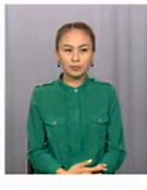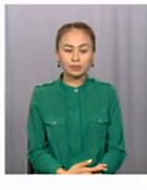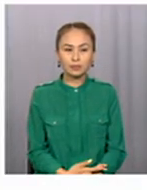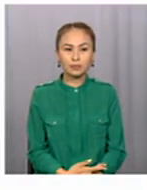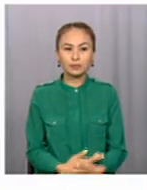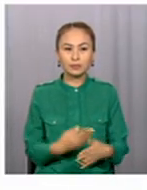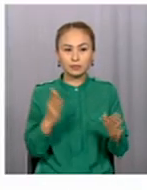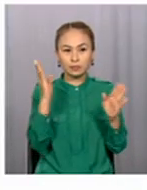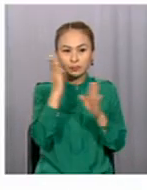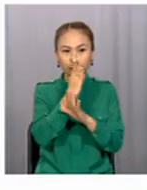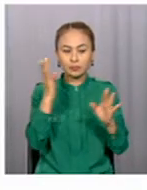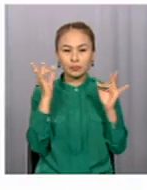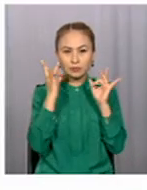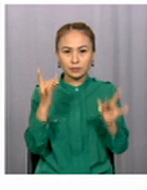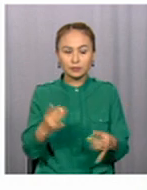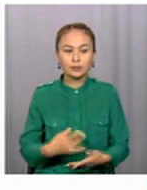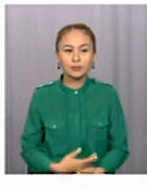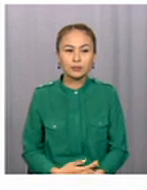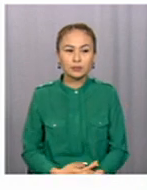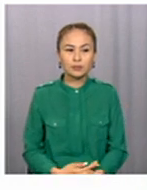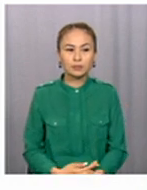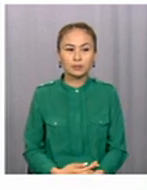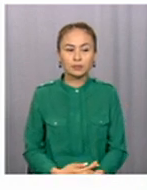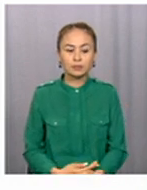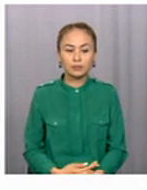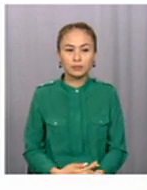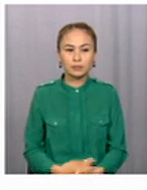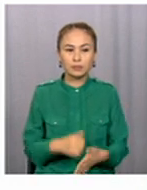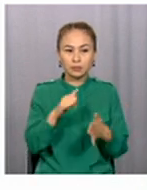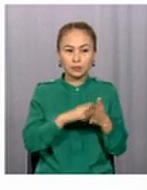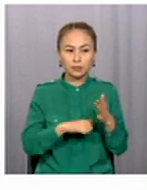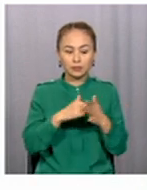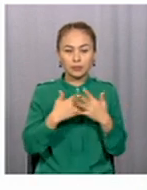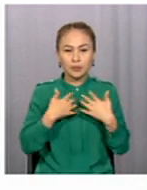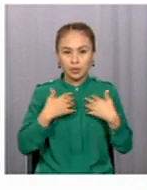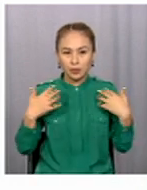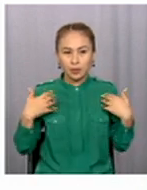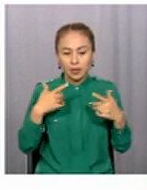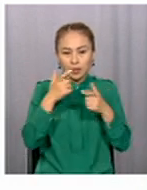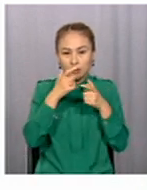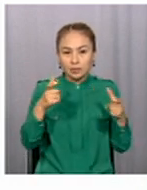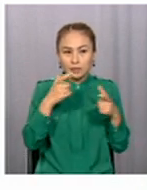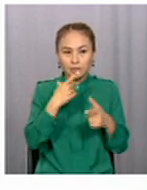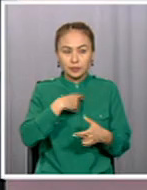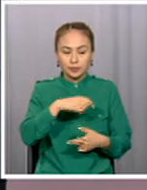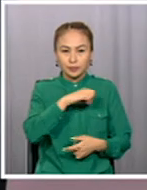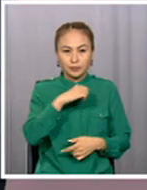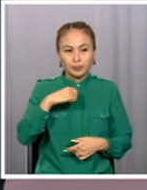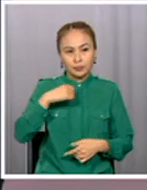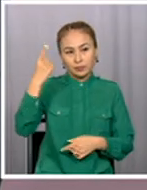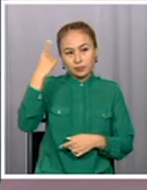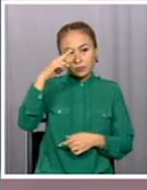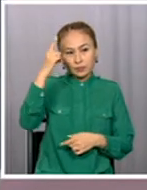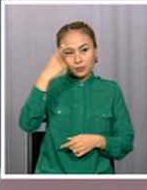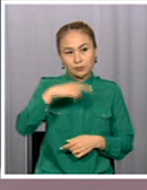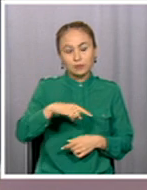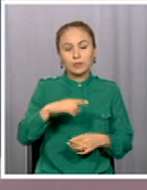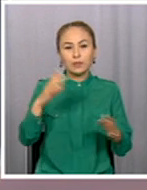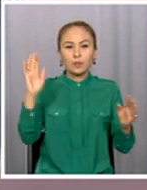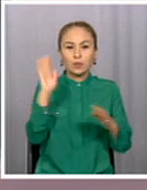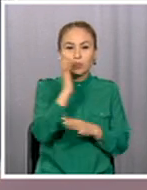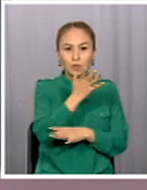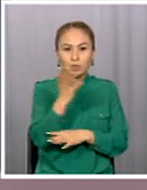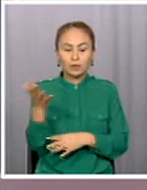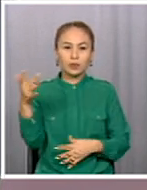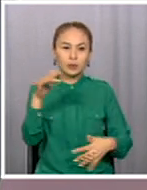Ол табиғи дыбыс. Себебі жануарлар дыбысты өздері шығарады. Орманда,